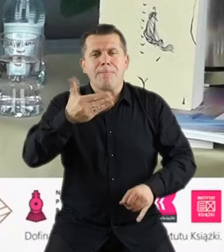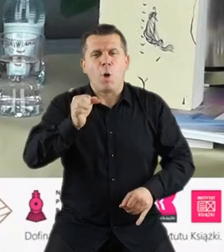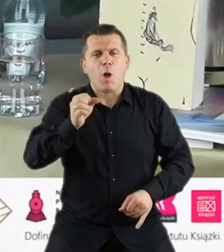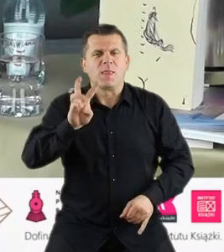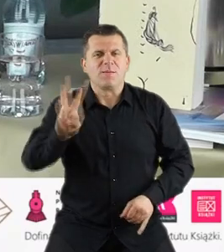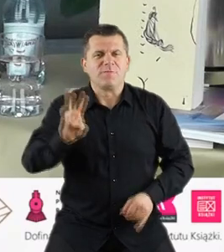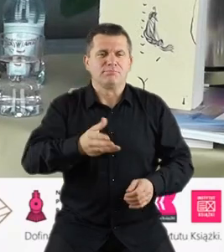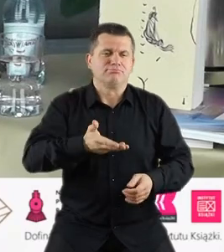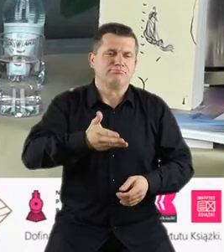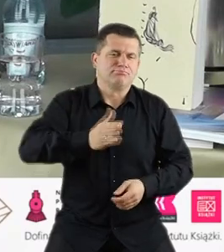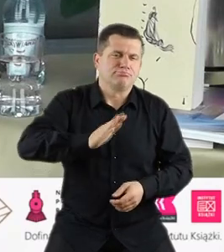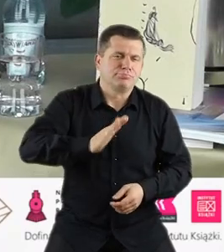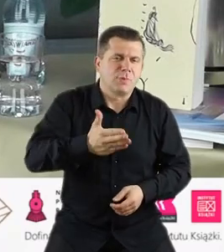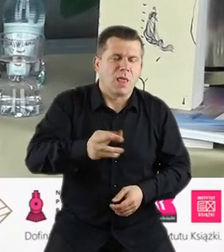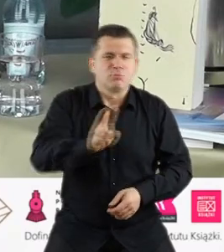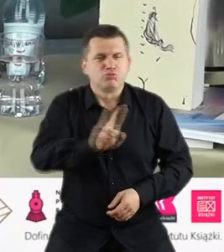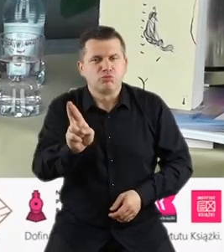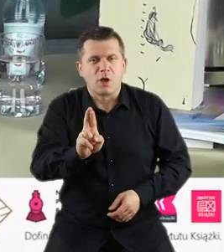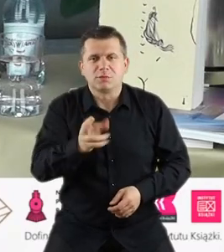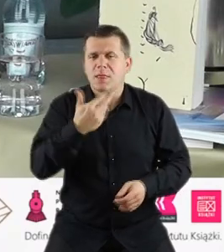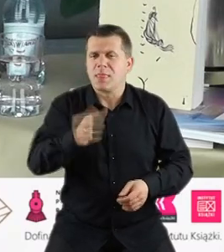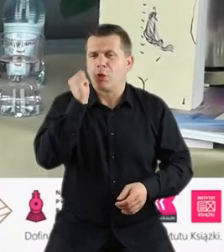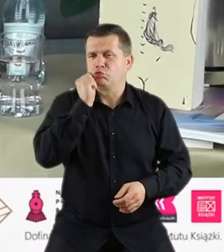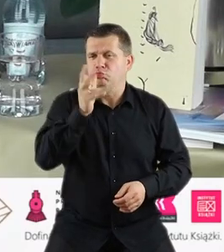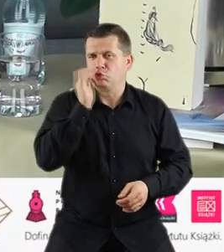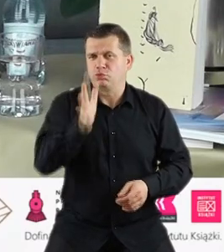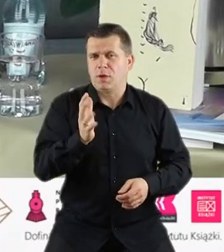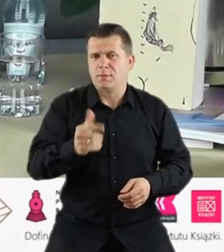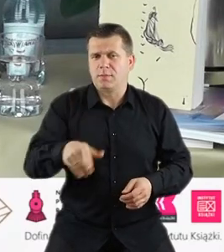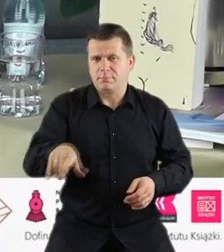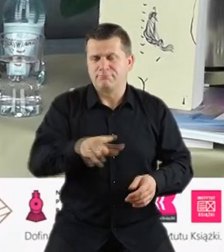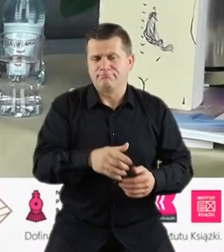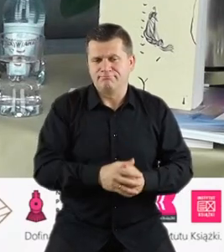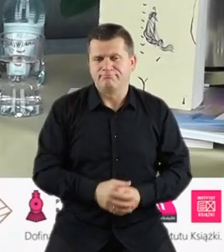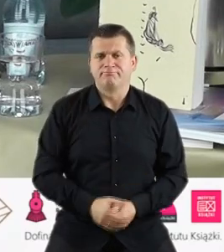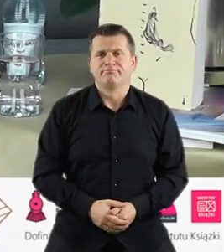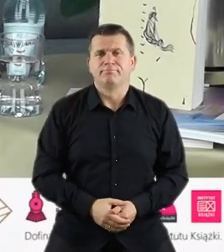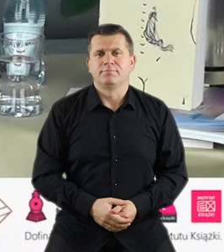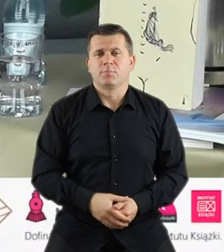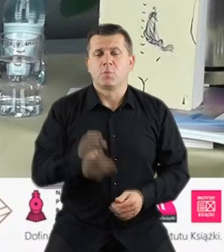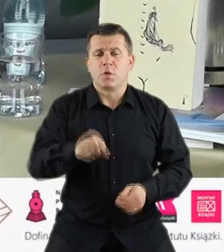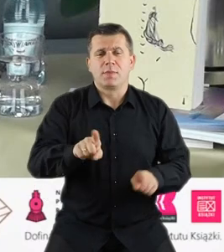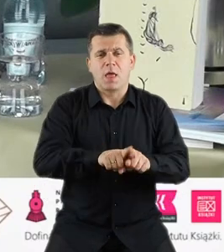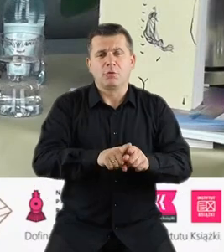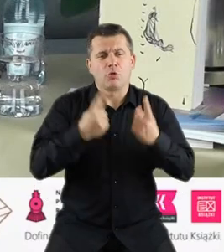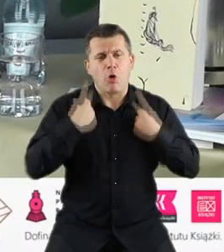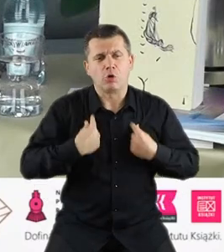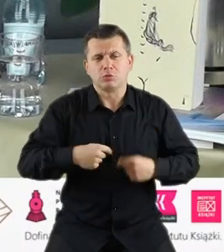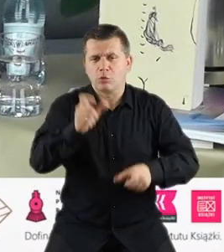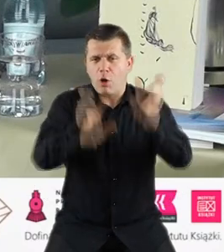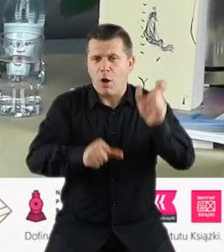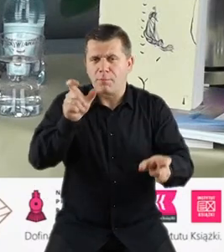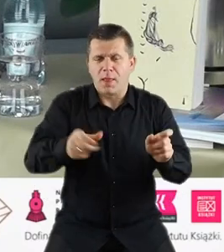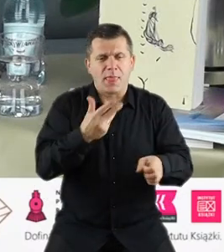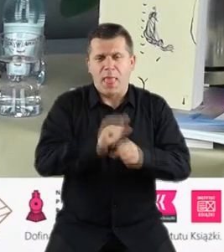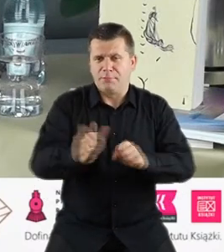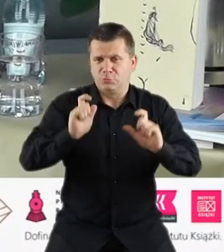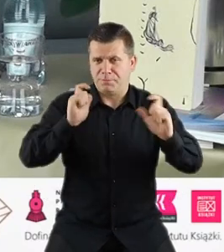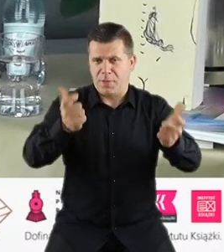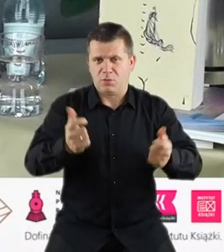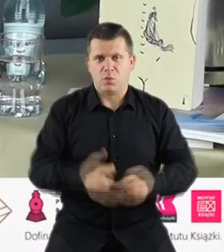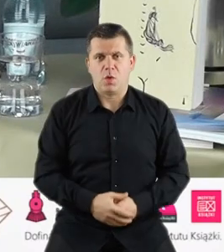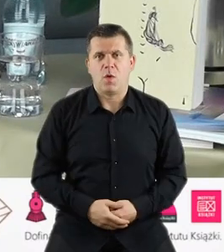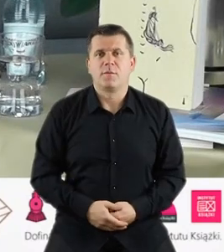tak? Przedmioty, trochę może niecodziennie potraktowane. No i te postaci są nieprzypadkowe, one tam